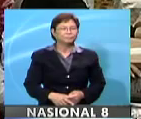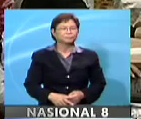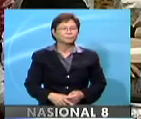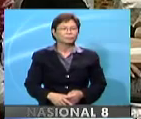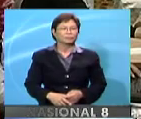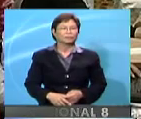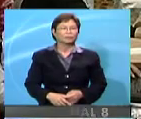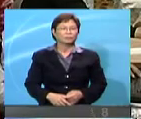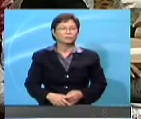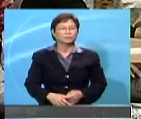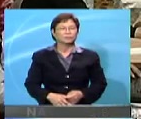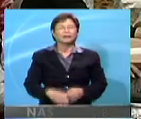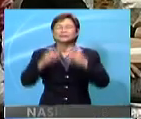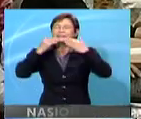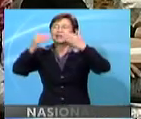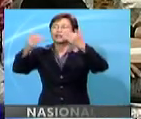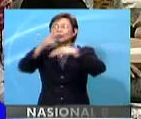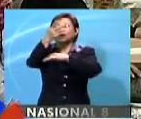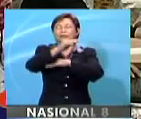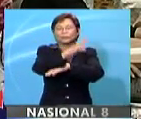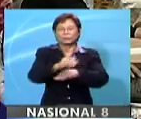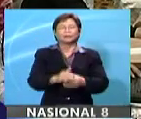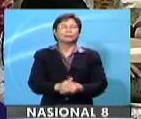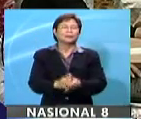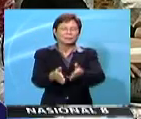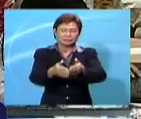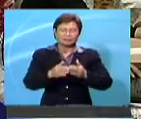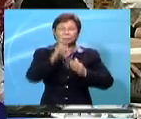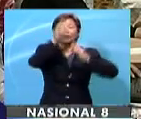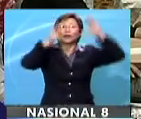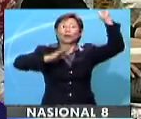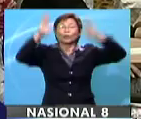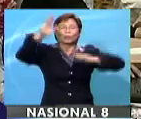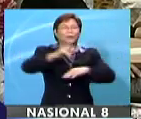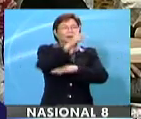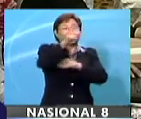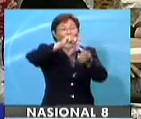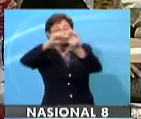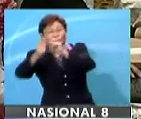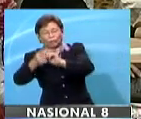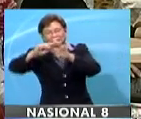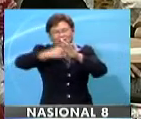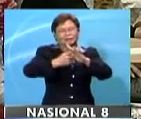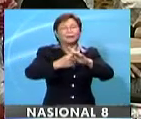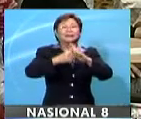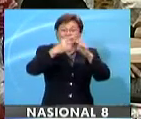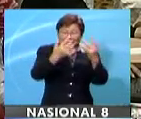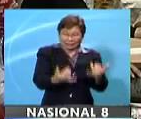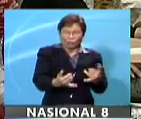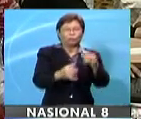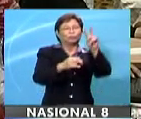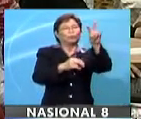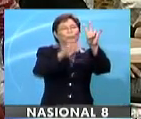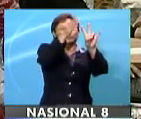Terima kasih Farid dan Nur Syekin di Angkasa Puri dan salam satu Malaysia. Hari ini KL Converge 2015 membuka tirai yang bermula pada hari ini iaitu